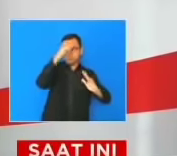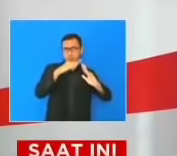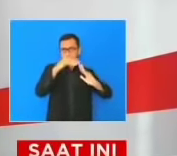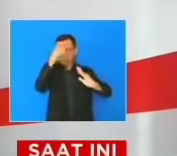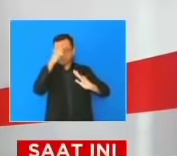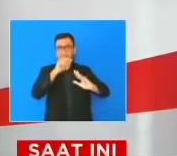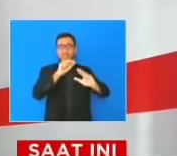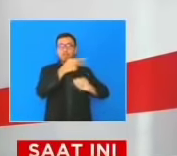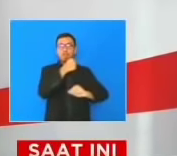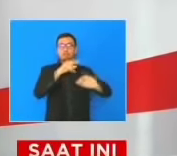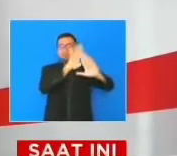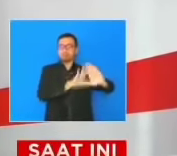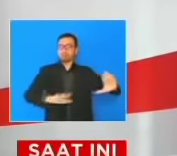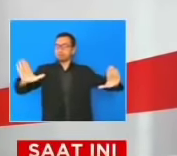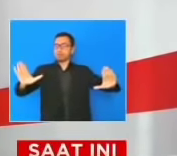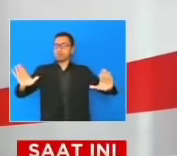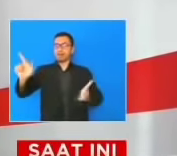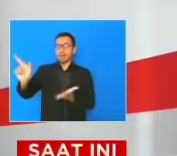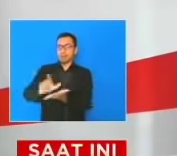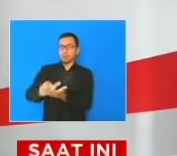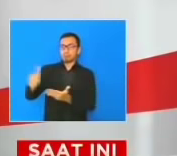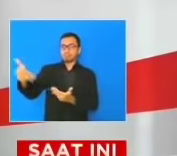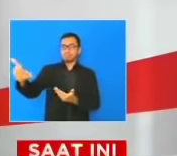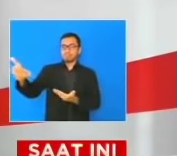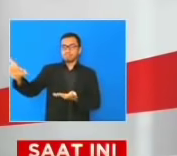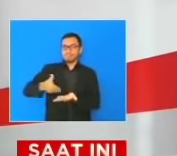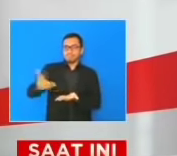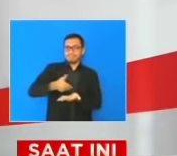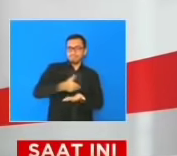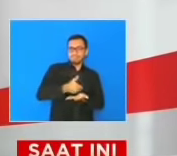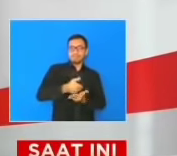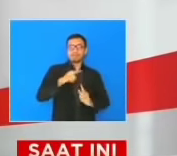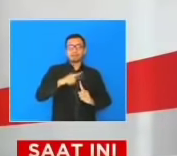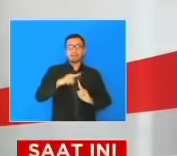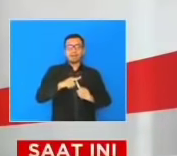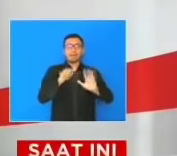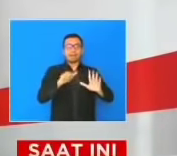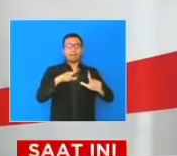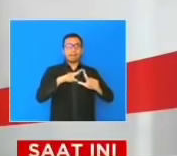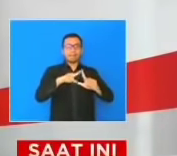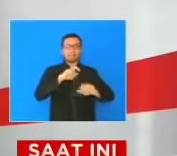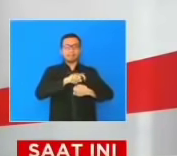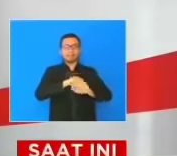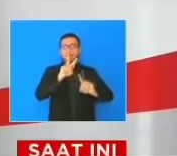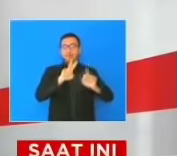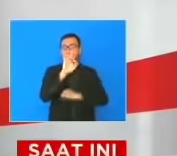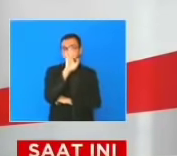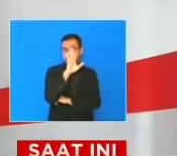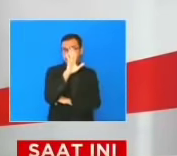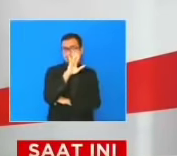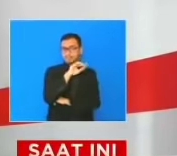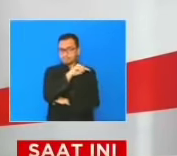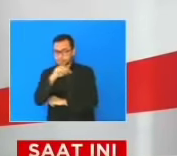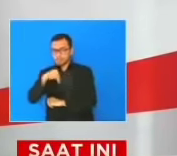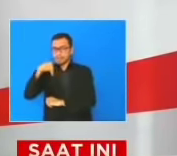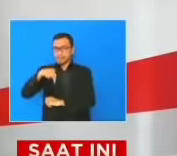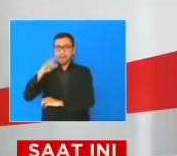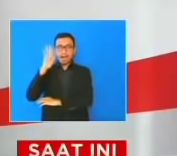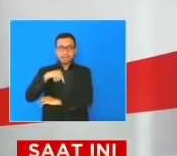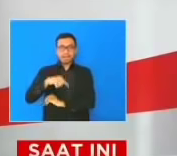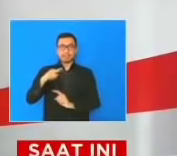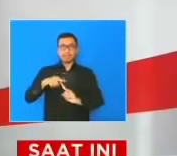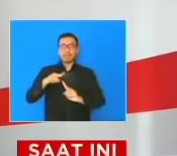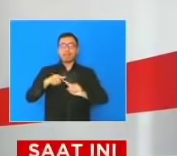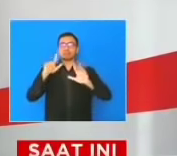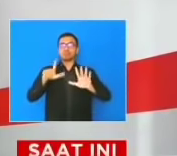seluruh Indonesia pada periode tanggal 6 April pukul 12.00 sampai dengan hari ini, tanggal